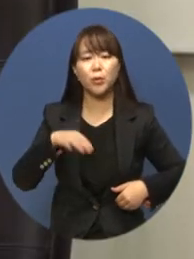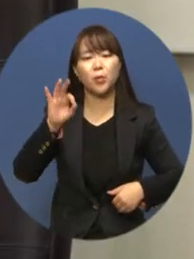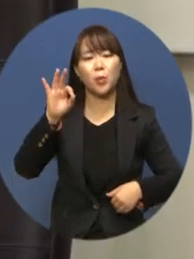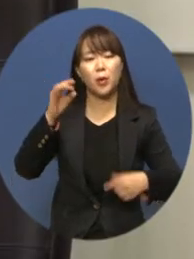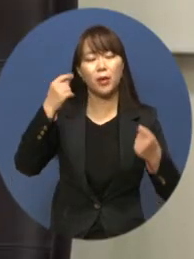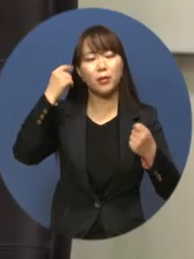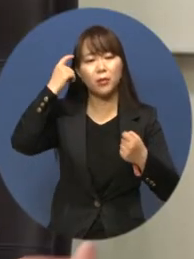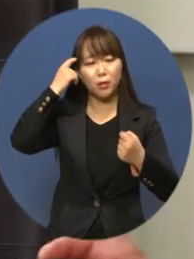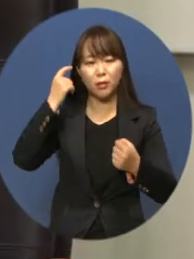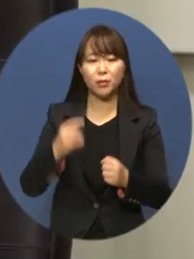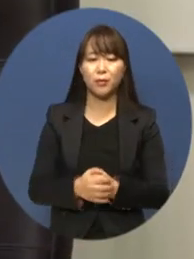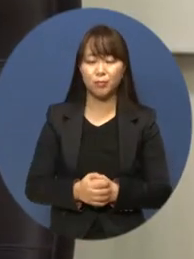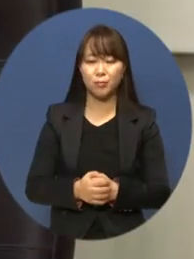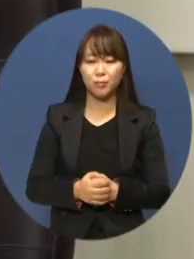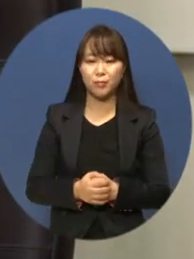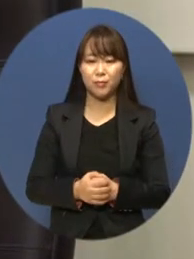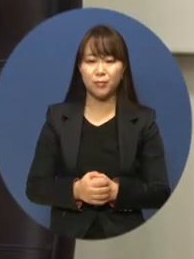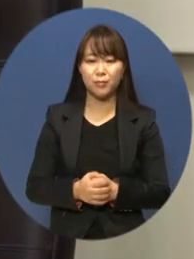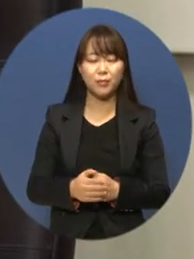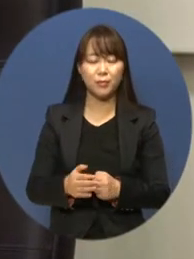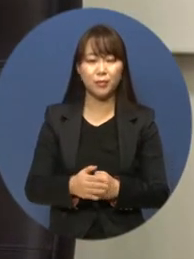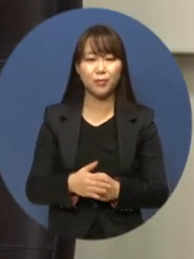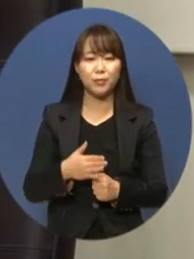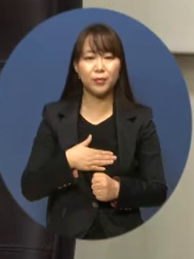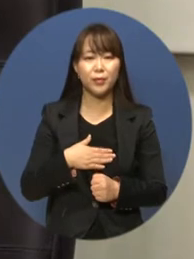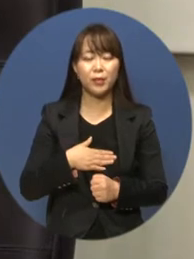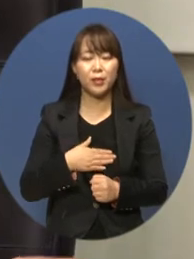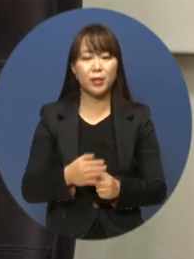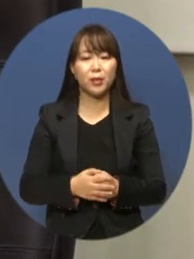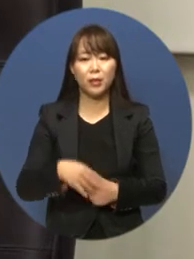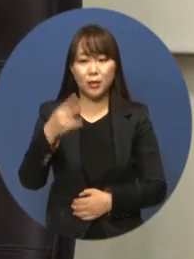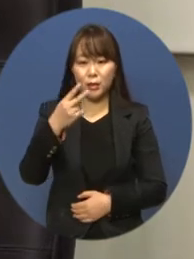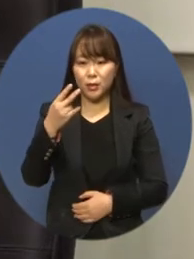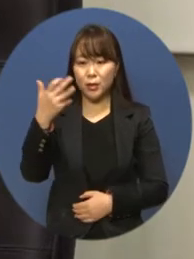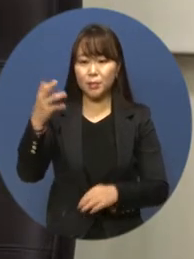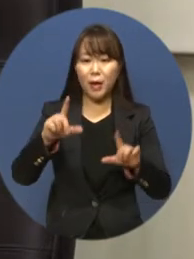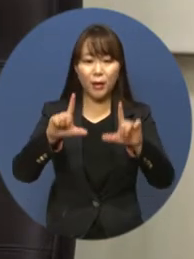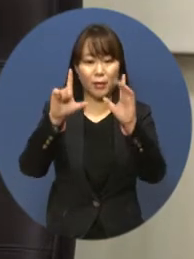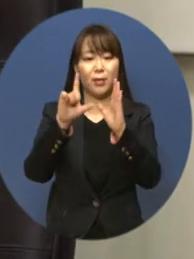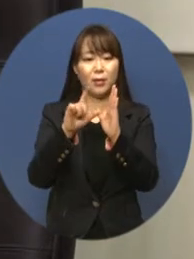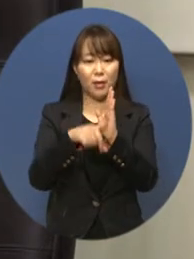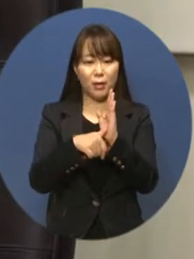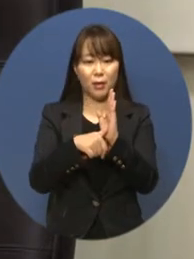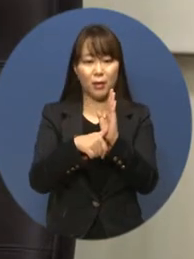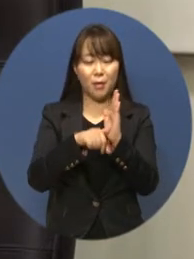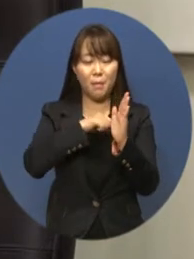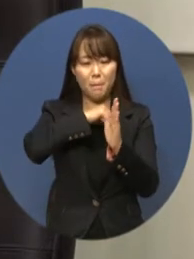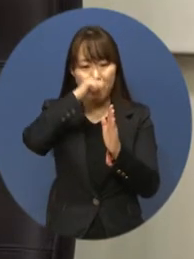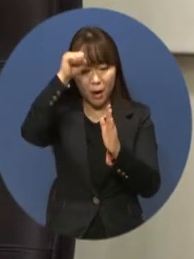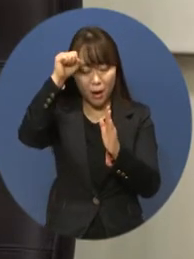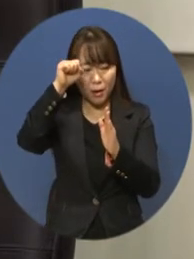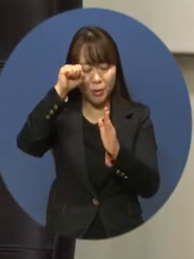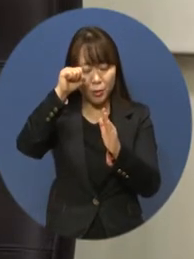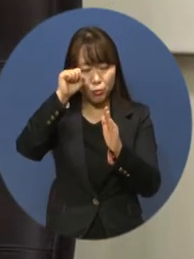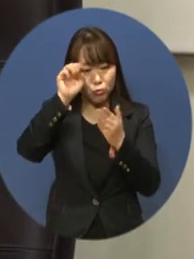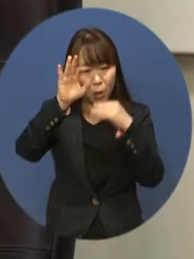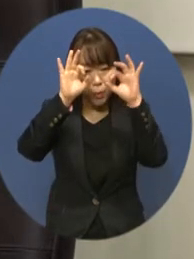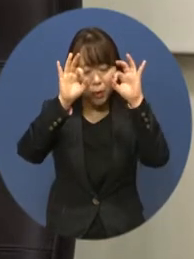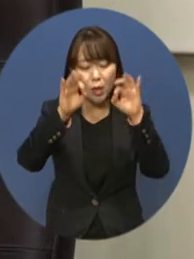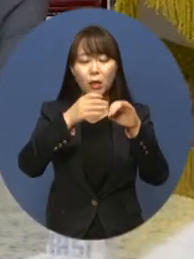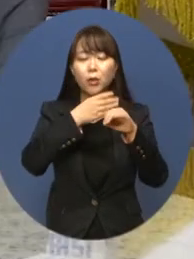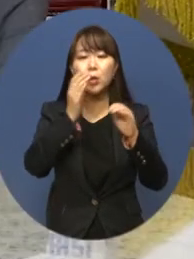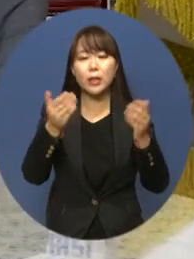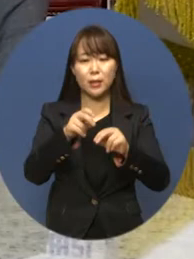돈이라고 생각해요. 네네. 그래서 우리가 제가 2018년에 당선이 돼서 보니까